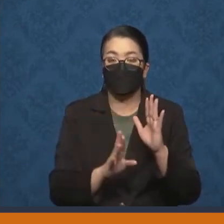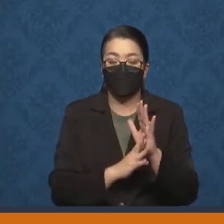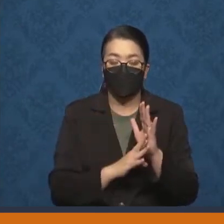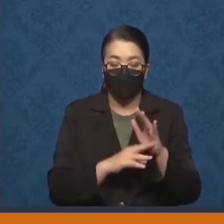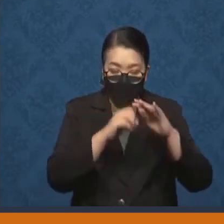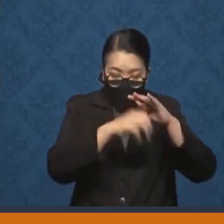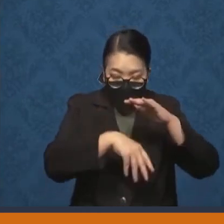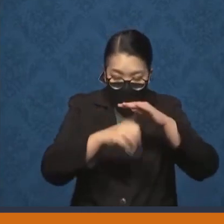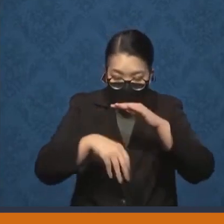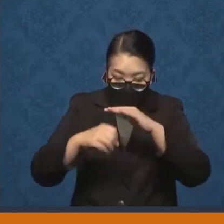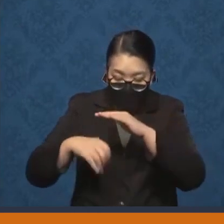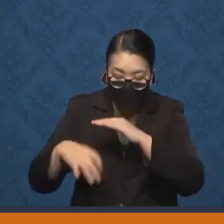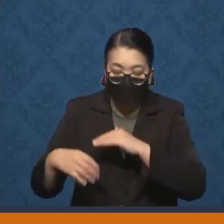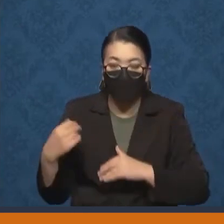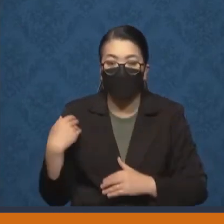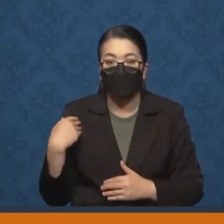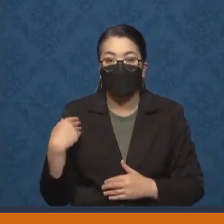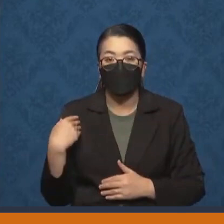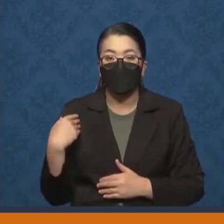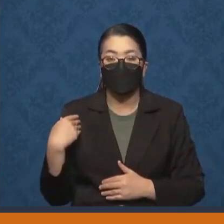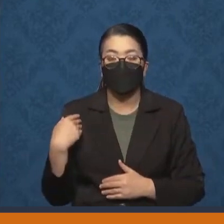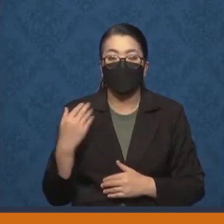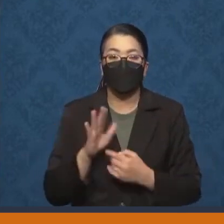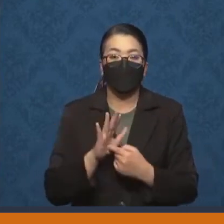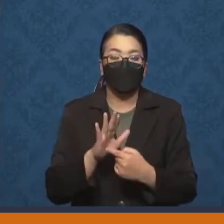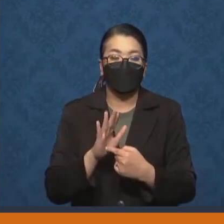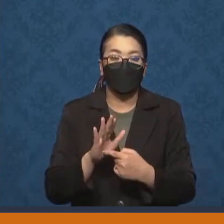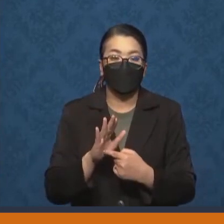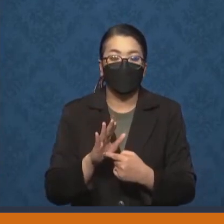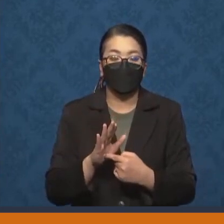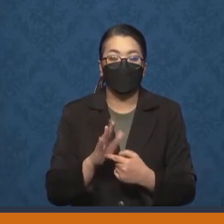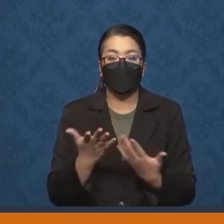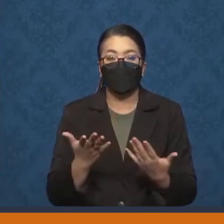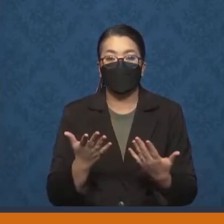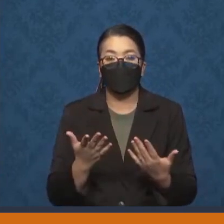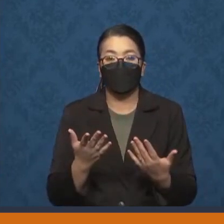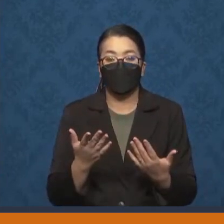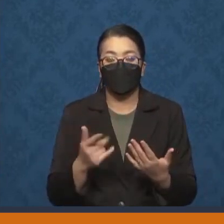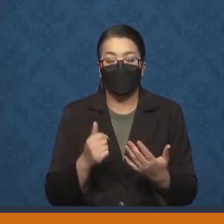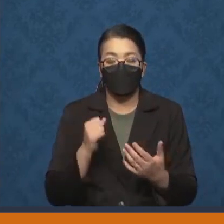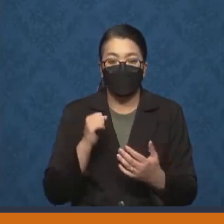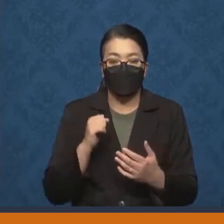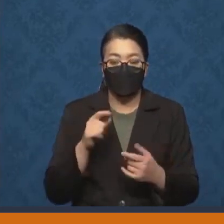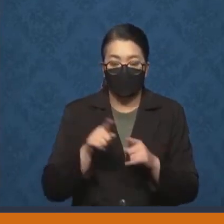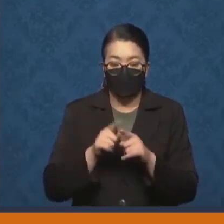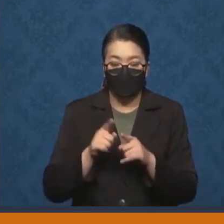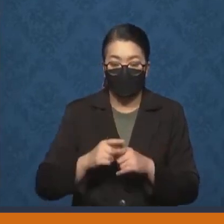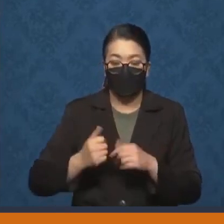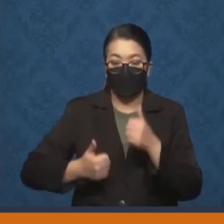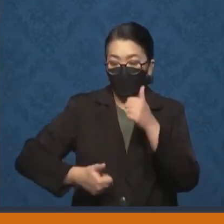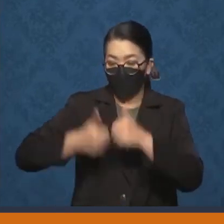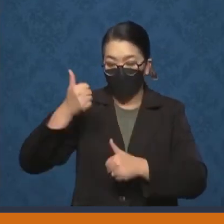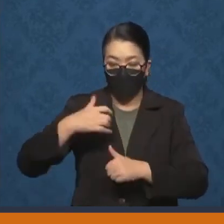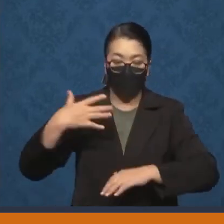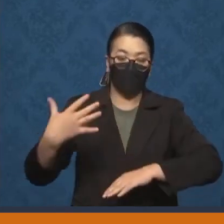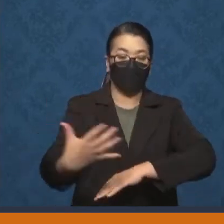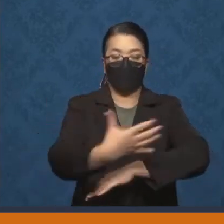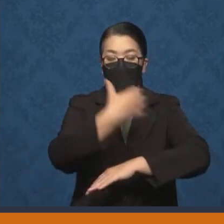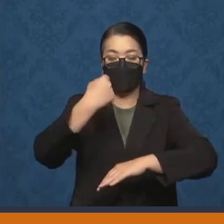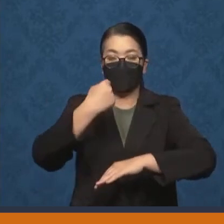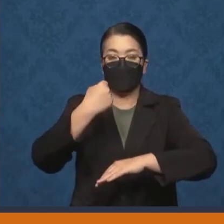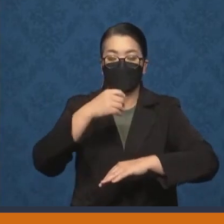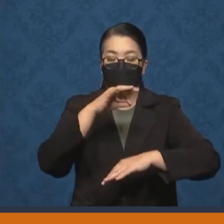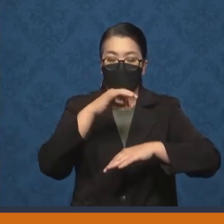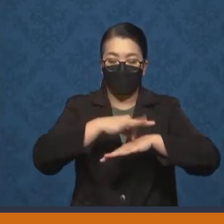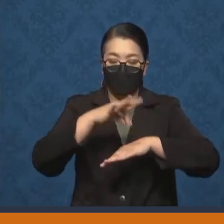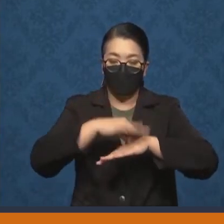ว่อยู่มากมายพอสมควรครับอาทิการเกิดกรณีผู้ชนะกินรวบประเทศเป็นระบบเลือกตั้งที่